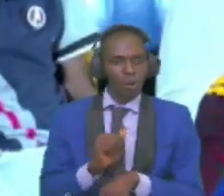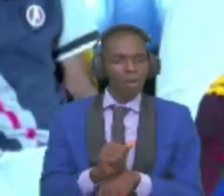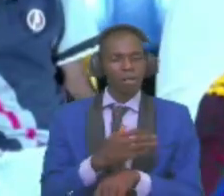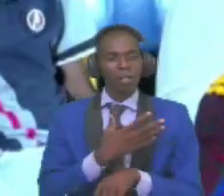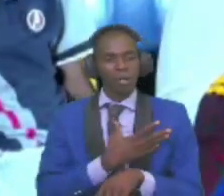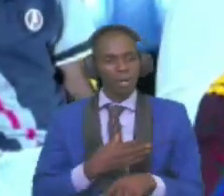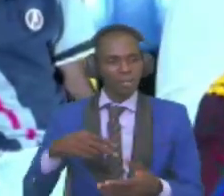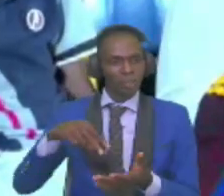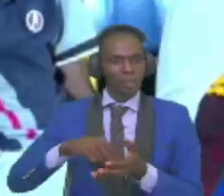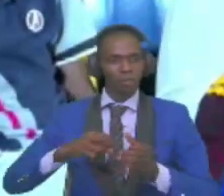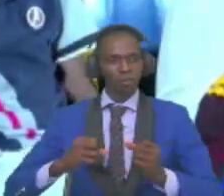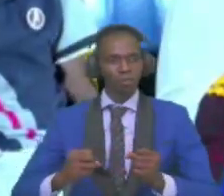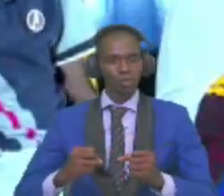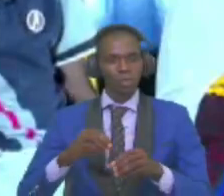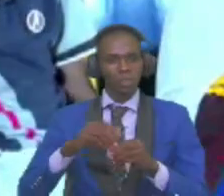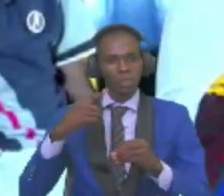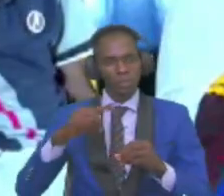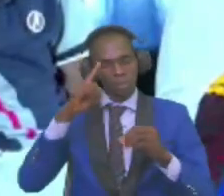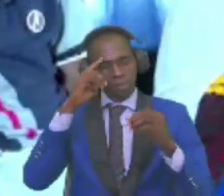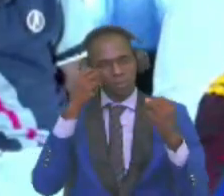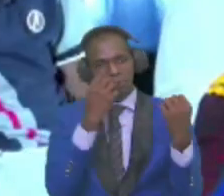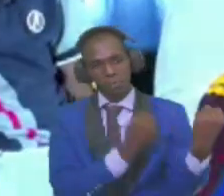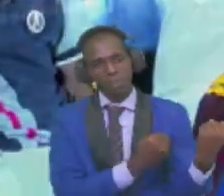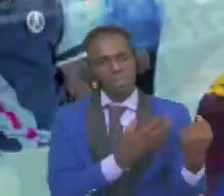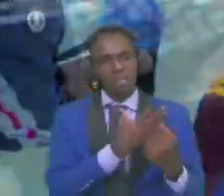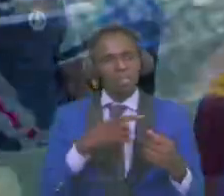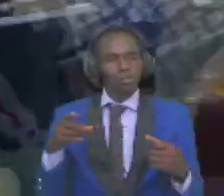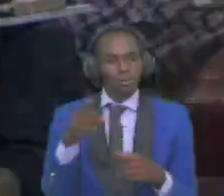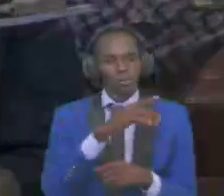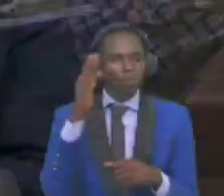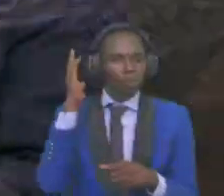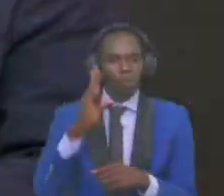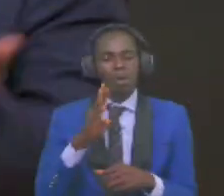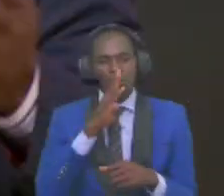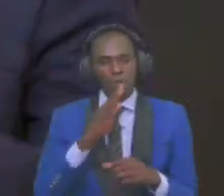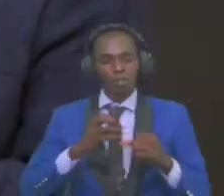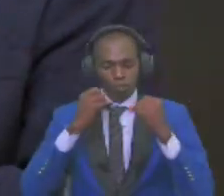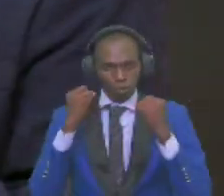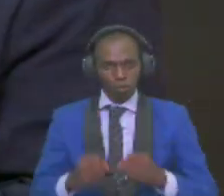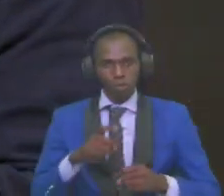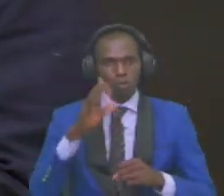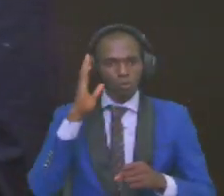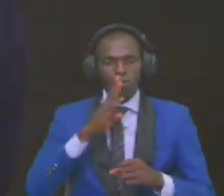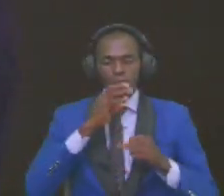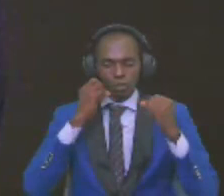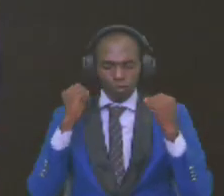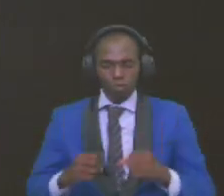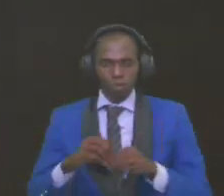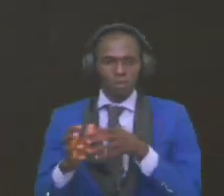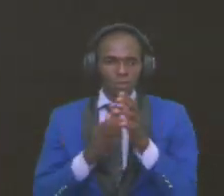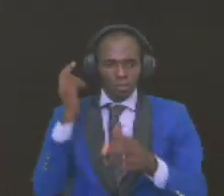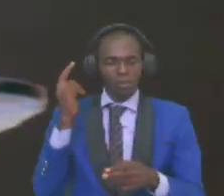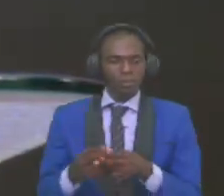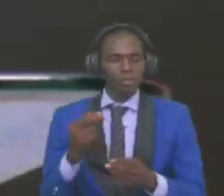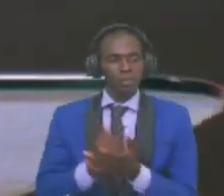foi et vous d'aller et être homme et vous seul effort vous serez fort